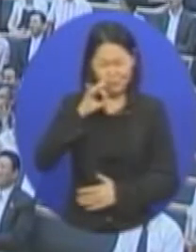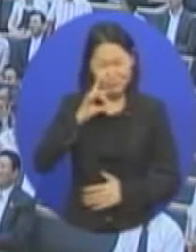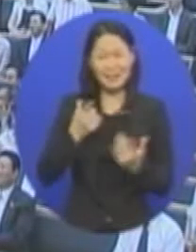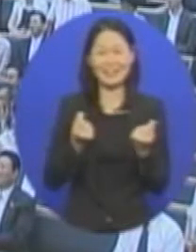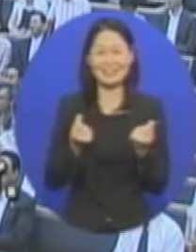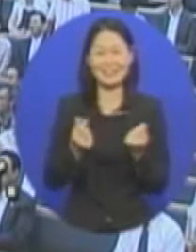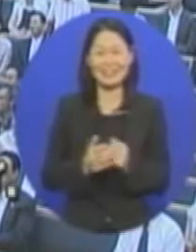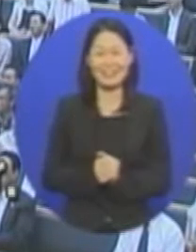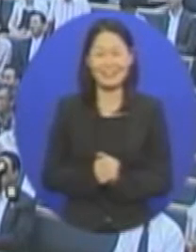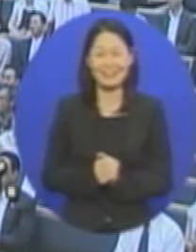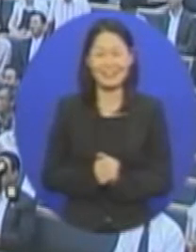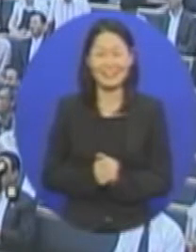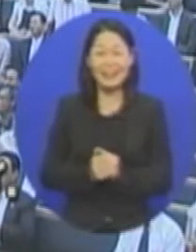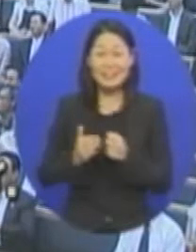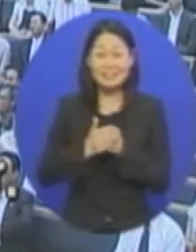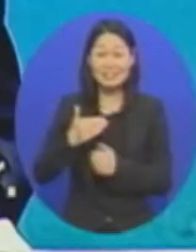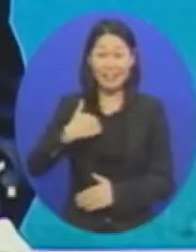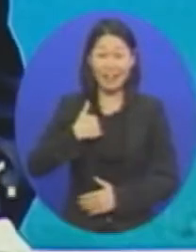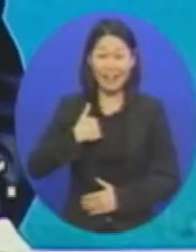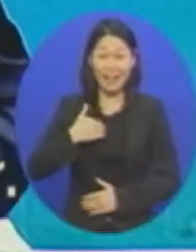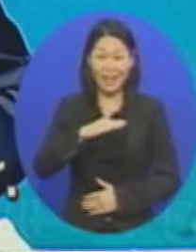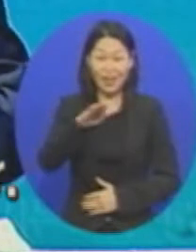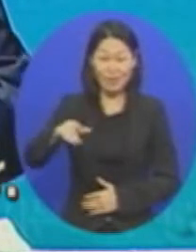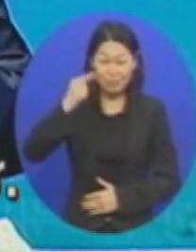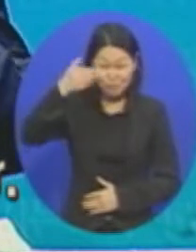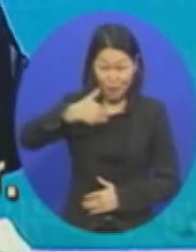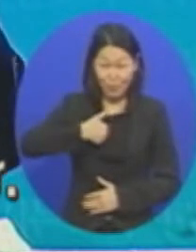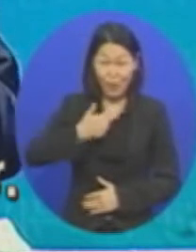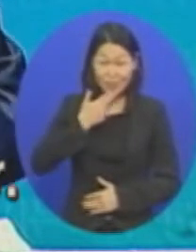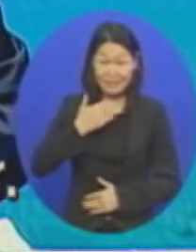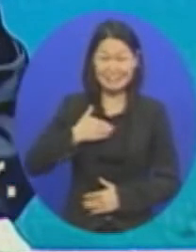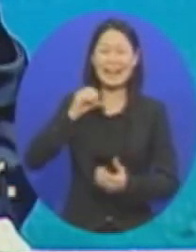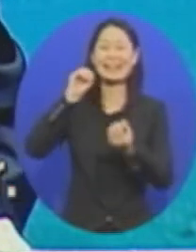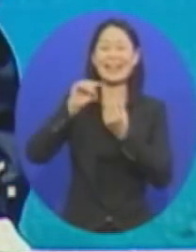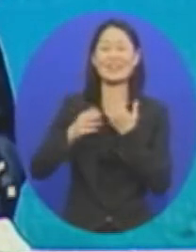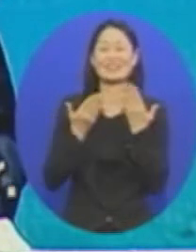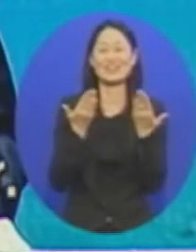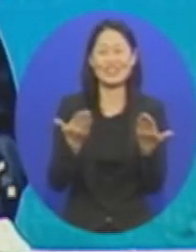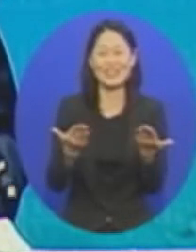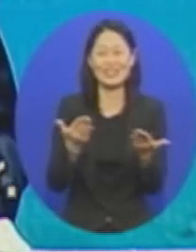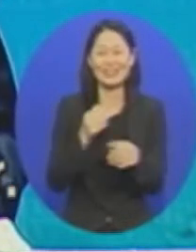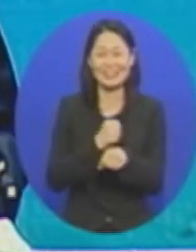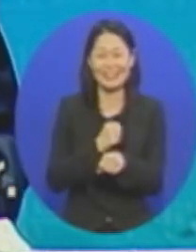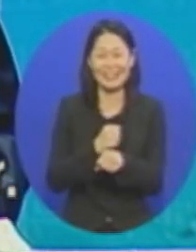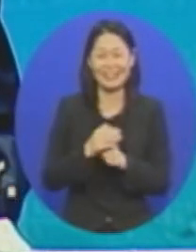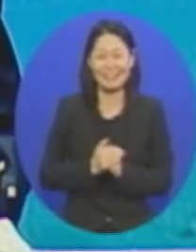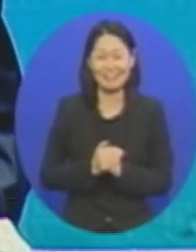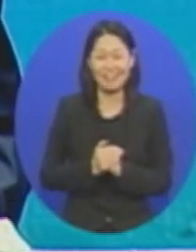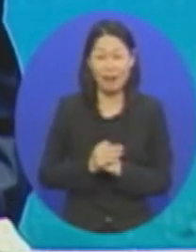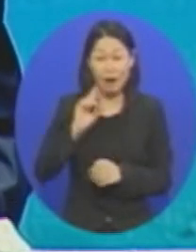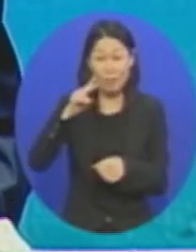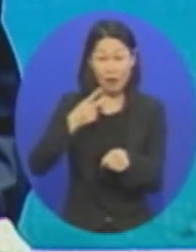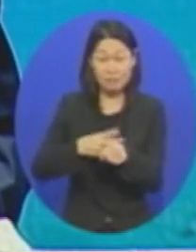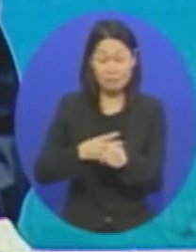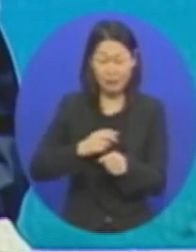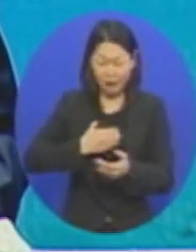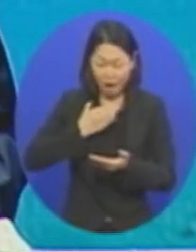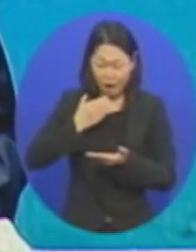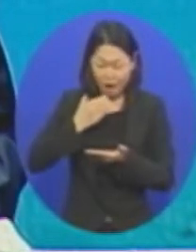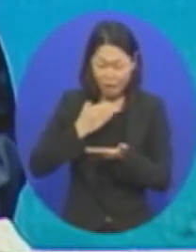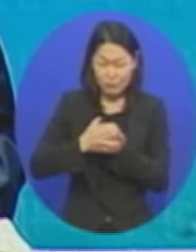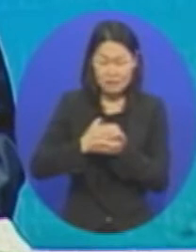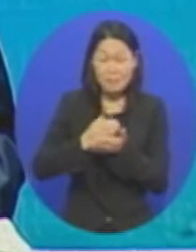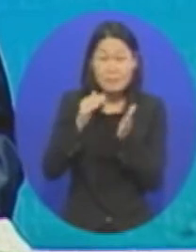그래서 제가 여러분을 물어 보지도 않는데 제가 대답을 드리려고 하는 겁니다 4 더 벌이 그렇게 감격스러워 하는